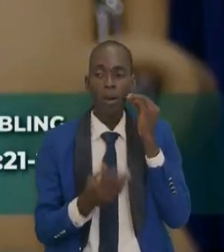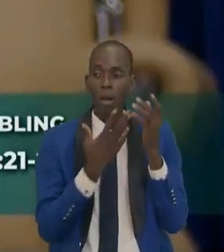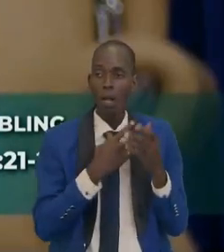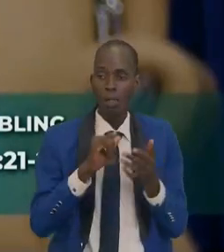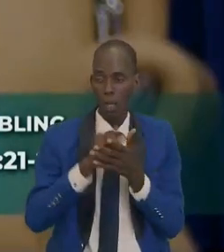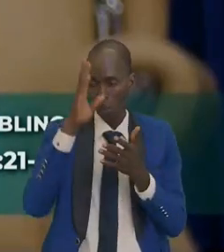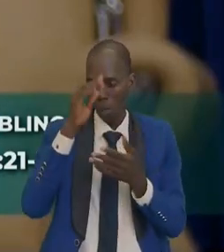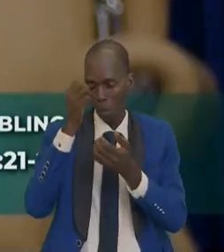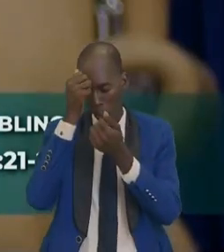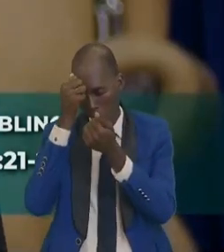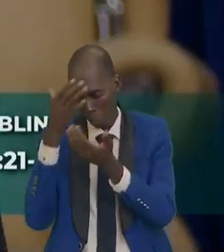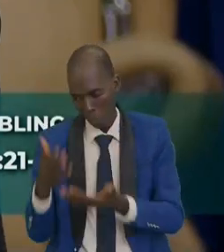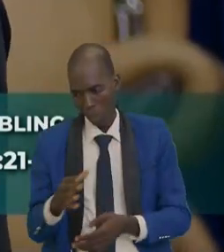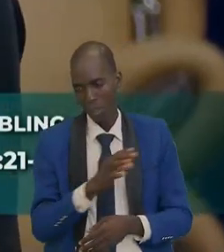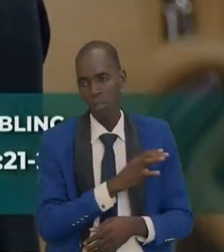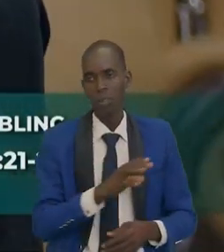Et l'homme a obéi.